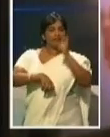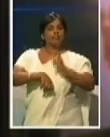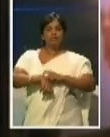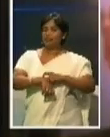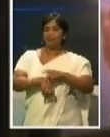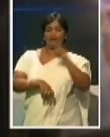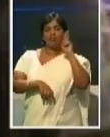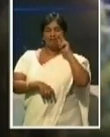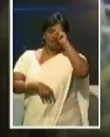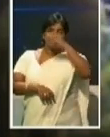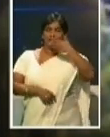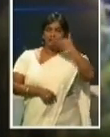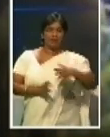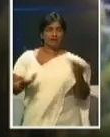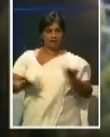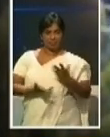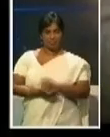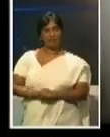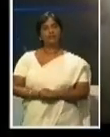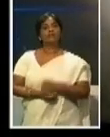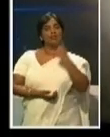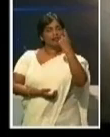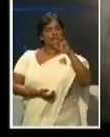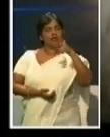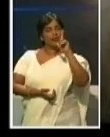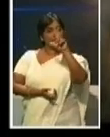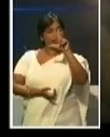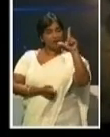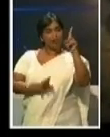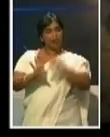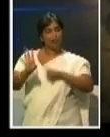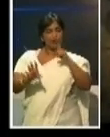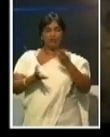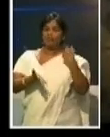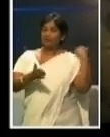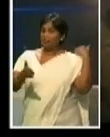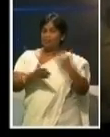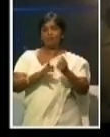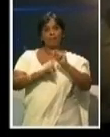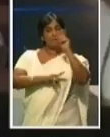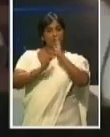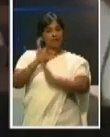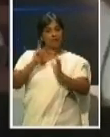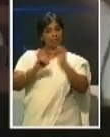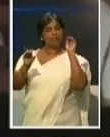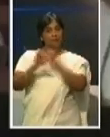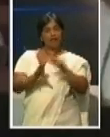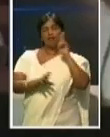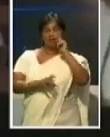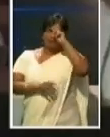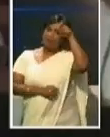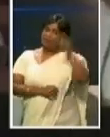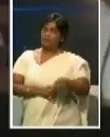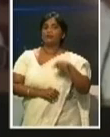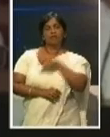වතාවකදීවත් වික්‍රමසිංහ මහතාට හැකියාව ලැබුණේ නැහැ. 1977 සිට මේ දක්වා පාර්ලිමේන්තු මන්ත්‍රීවරයෙකු ලෙස කටයුතු කරන රනිල්